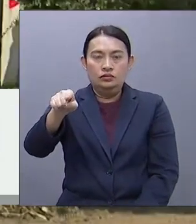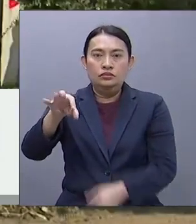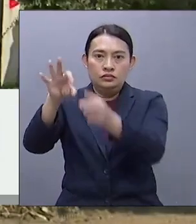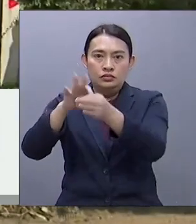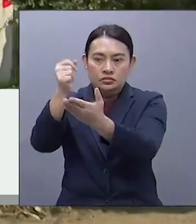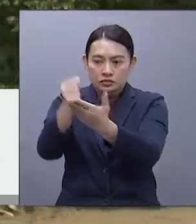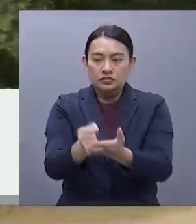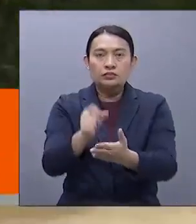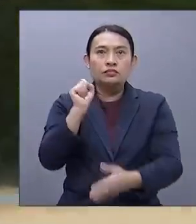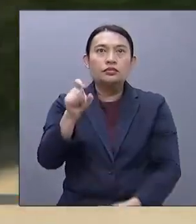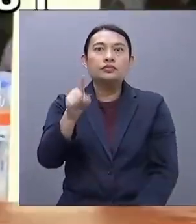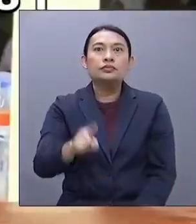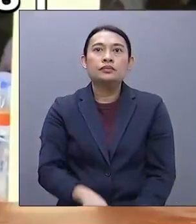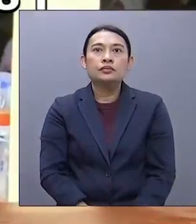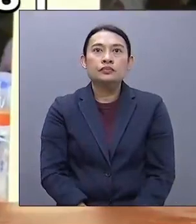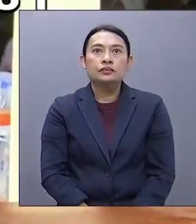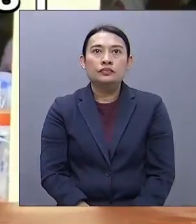วนครับ